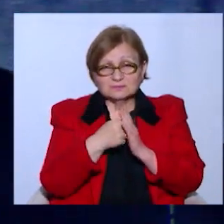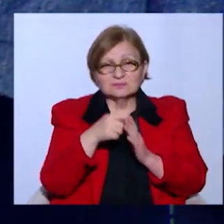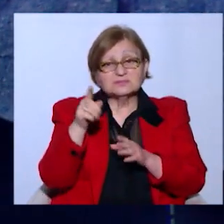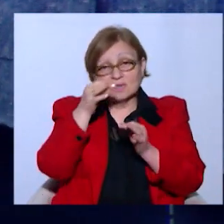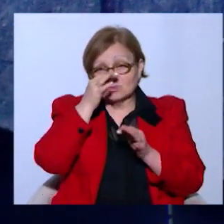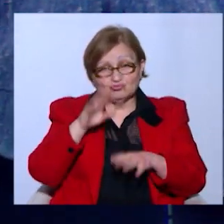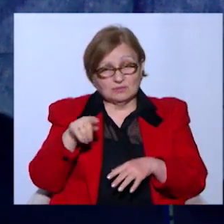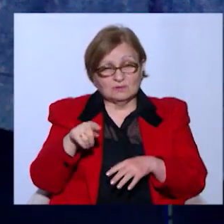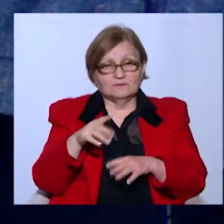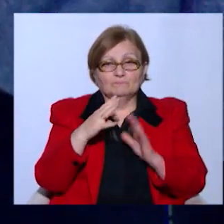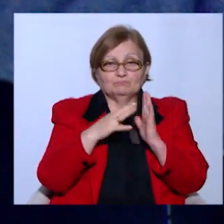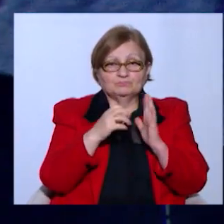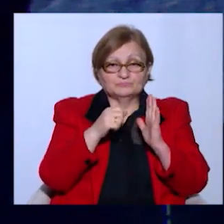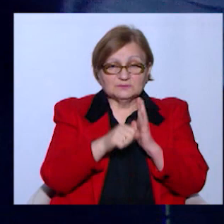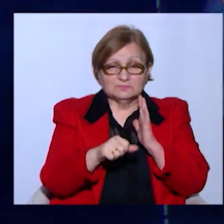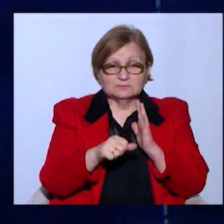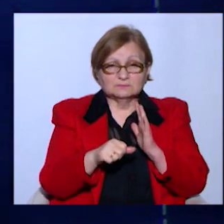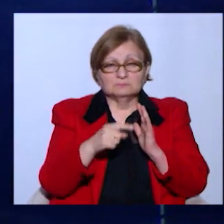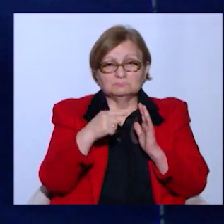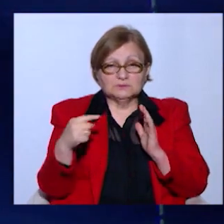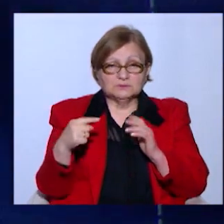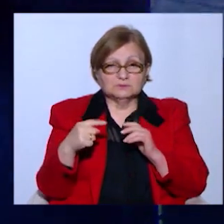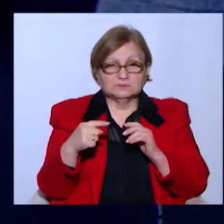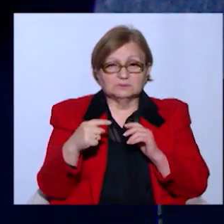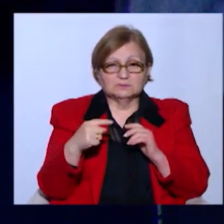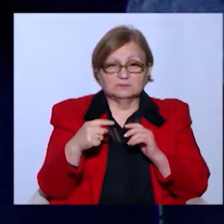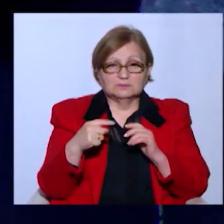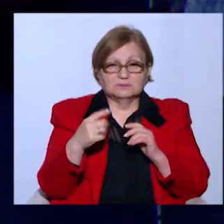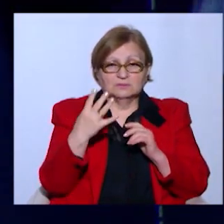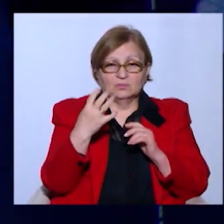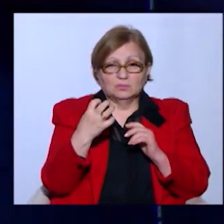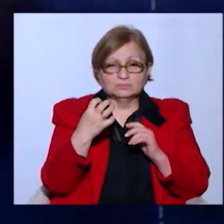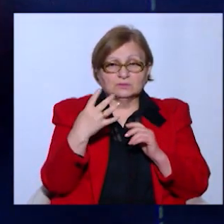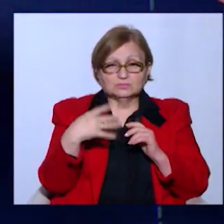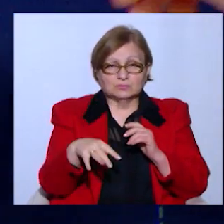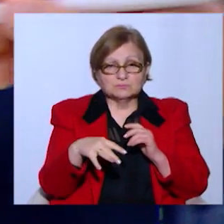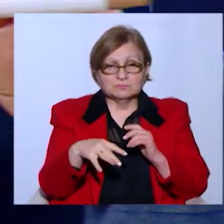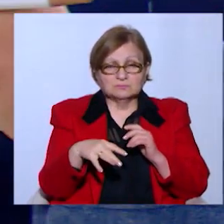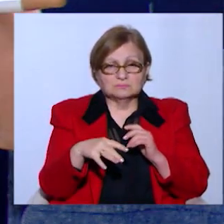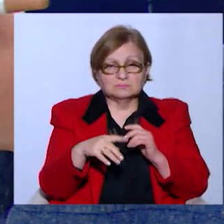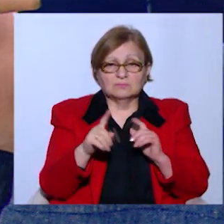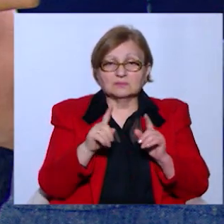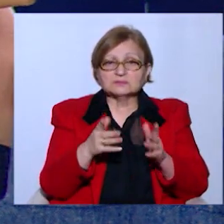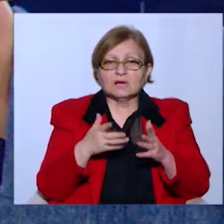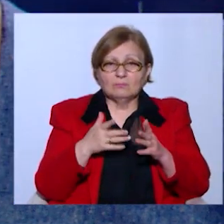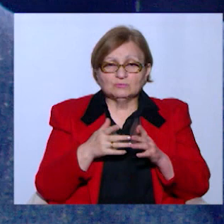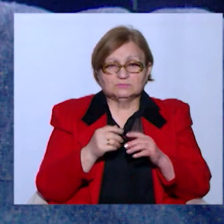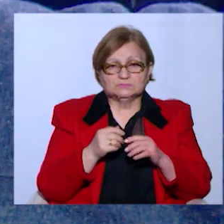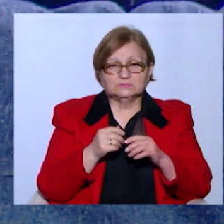ჯამი. 960 მინუს ეს 20, ანუ 440, რაც გამოდის